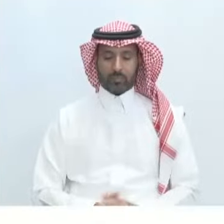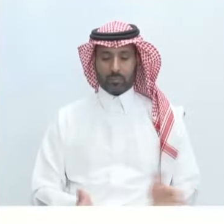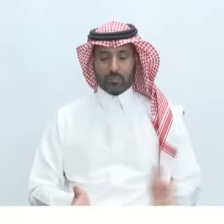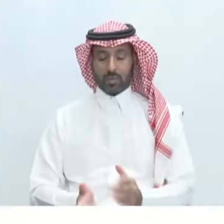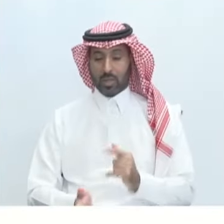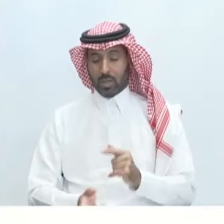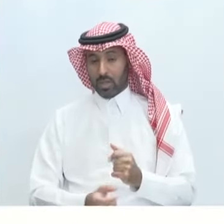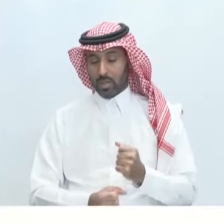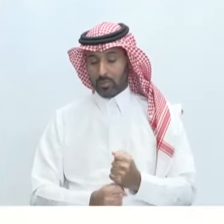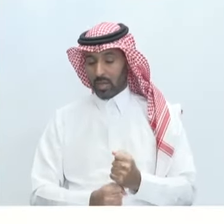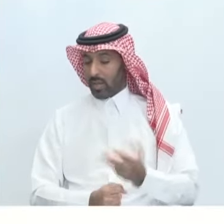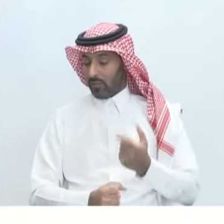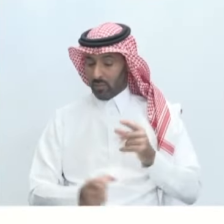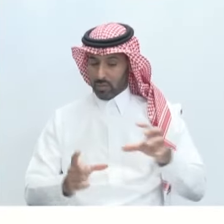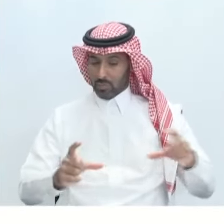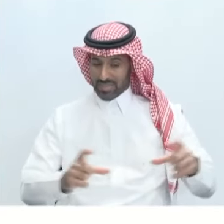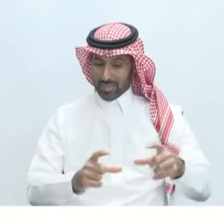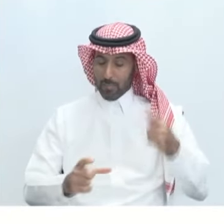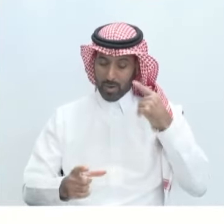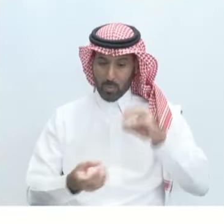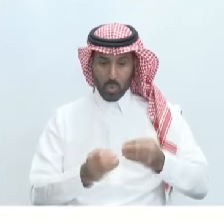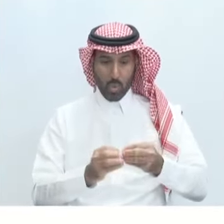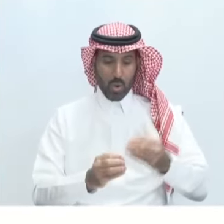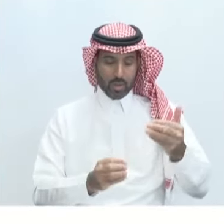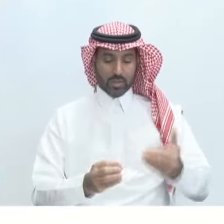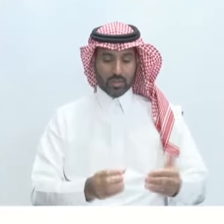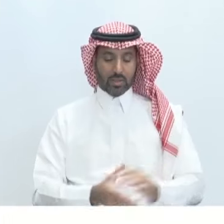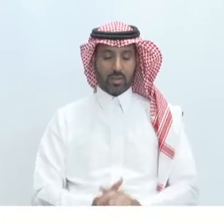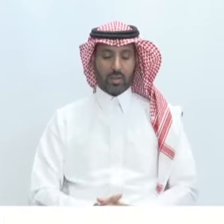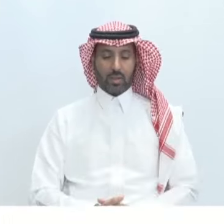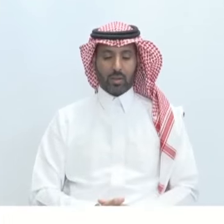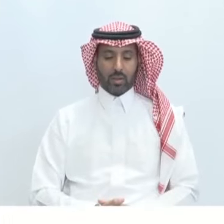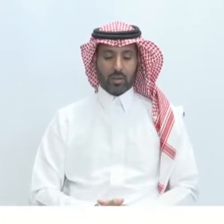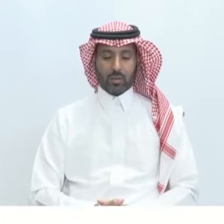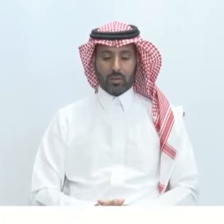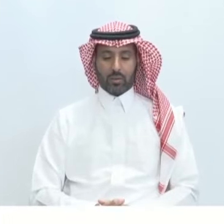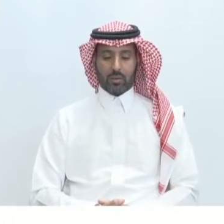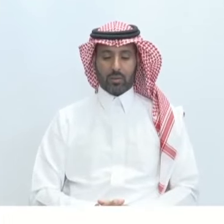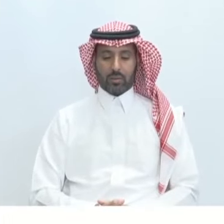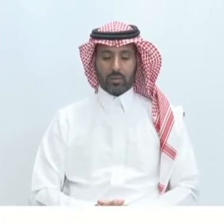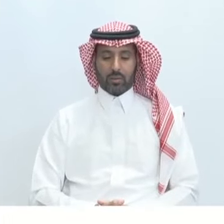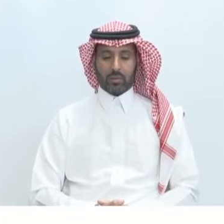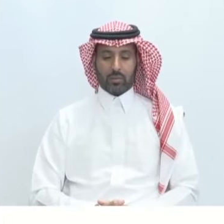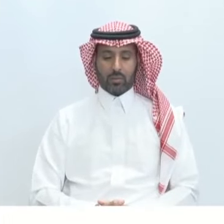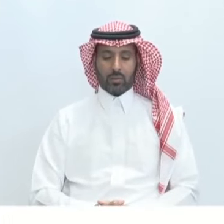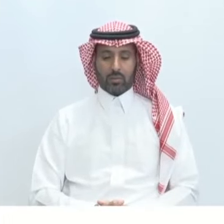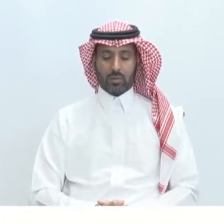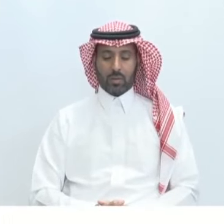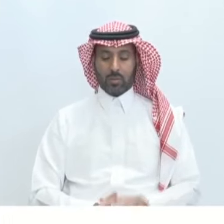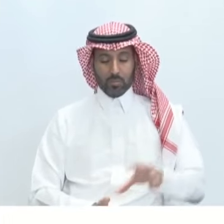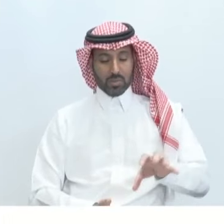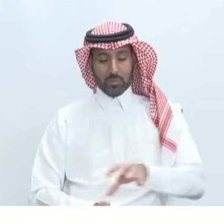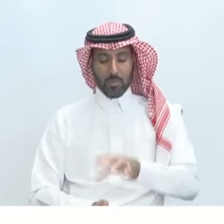الان للتطبيق العملي لضبط موضع المساحه الملونه وشكلها اذا لاحظ يمكننا تحريكها